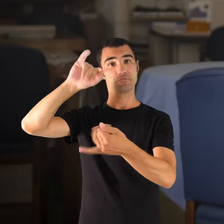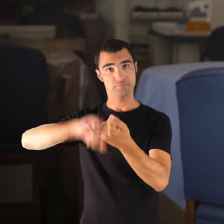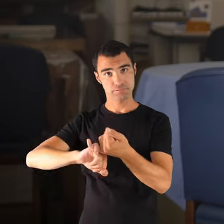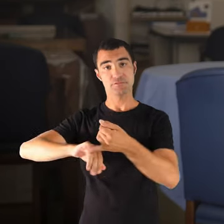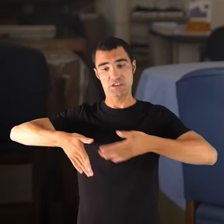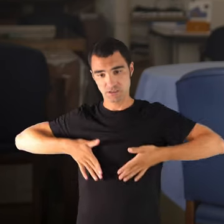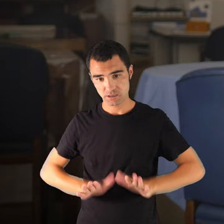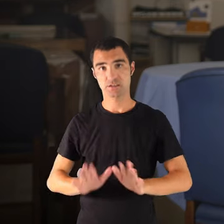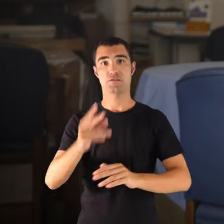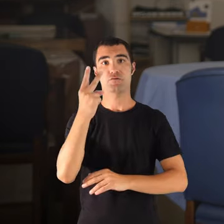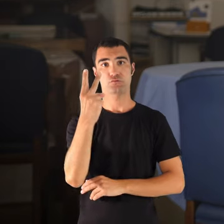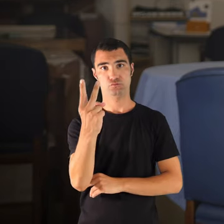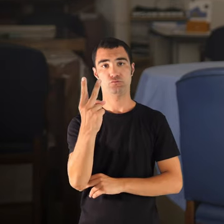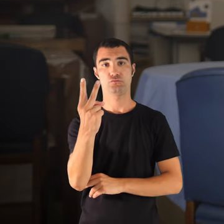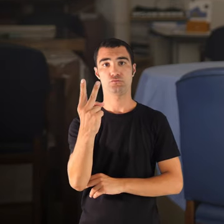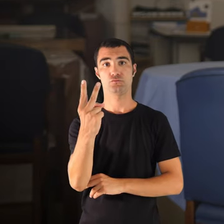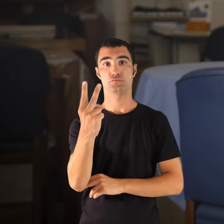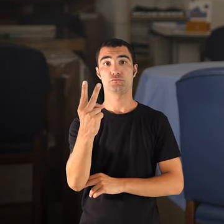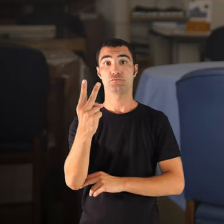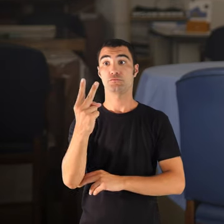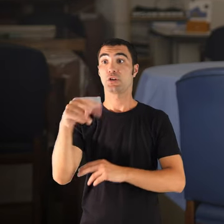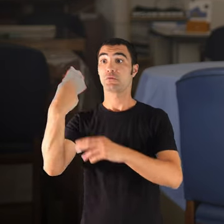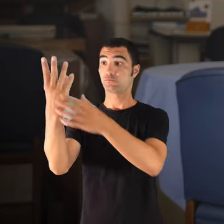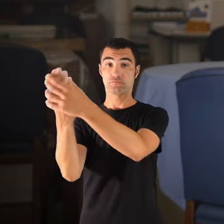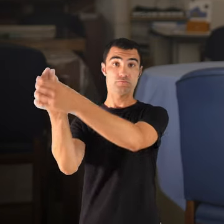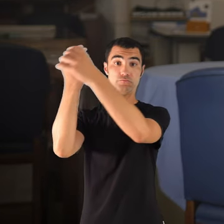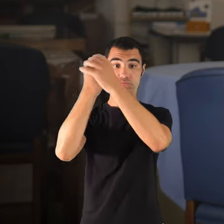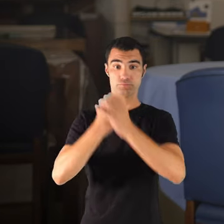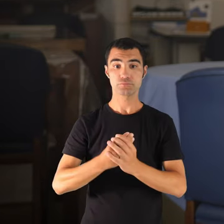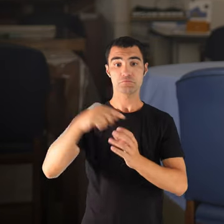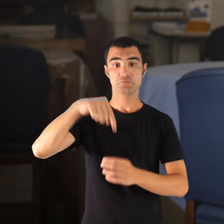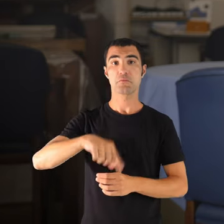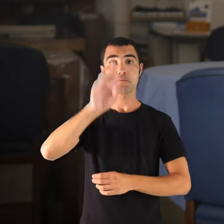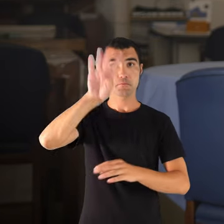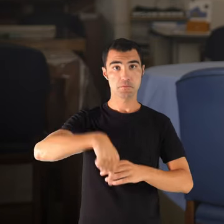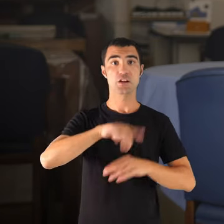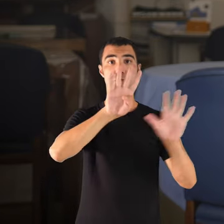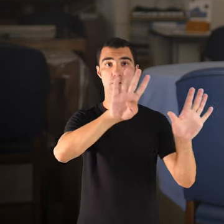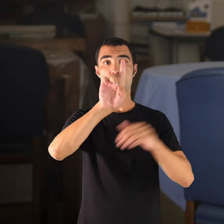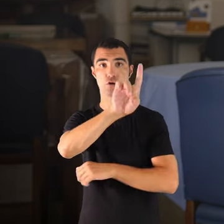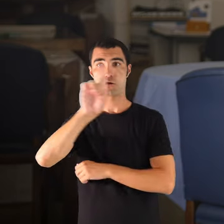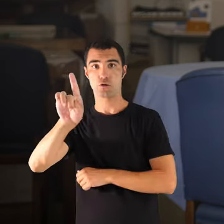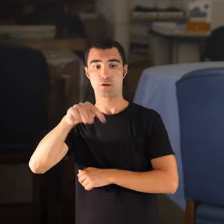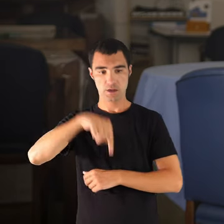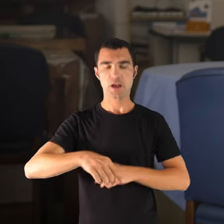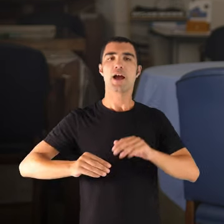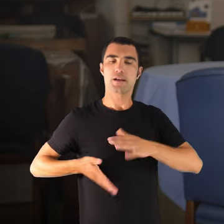tingueren dos infants, i quan vengueren cap aquí, com t'he dit, a l'any 1911, vengueren cap aquí i tingueren els altres infants